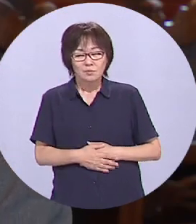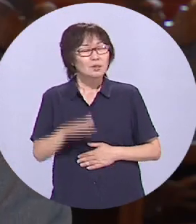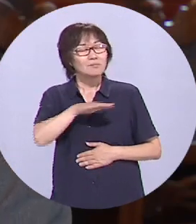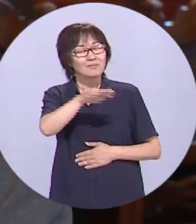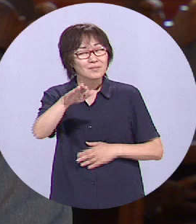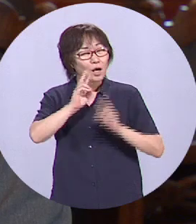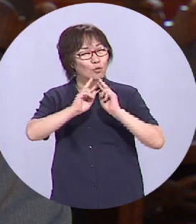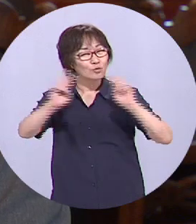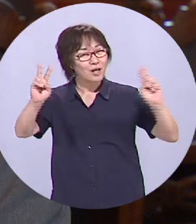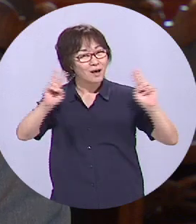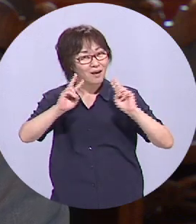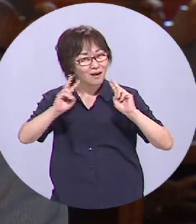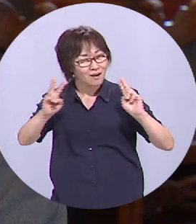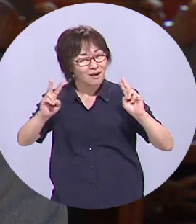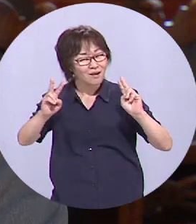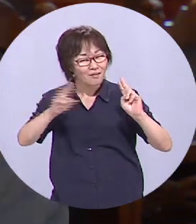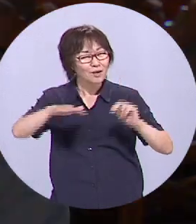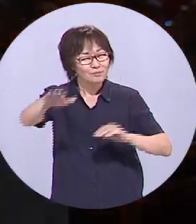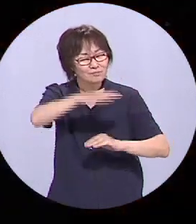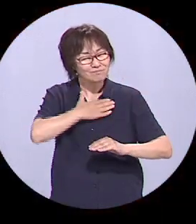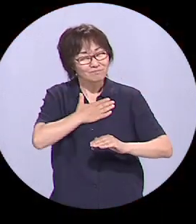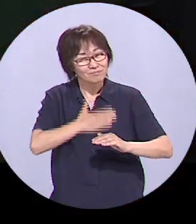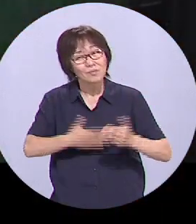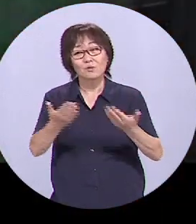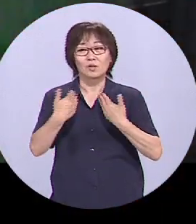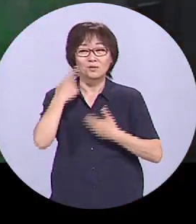くものになったんじゃないかなと。